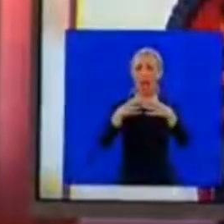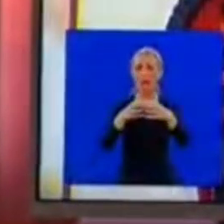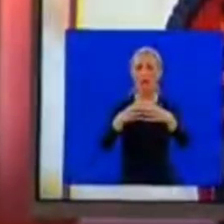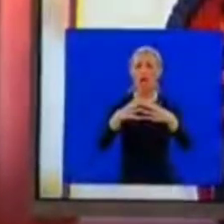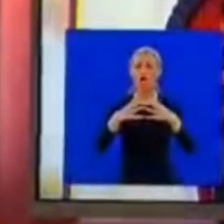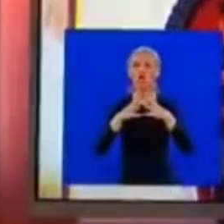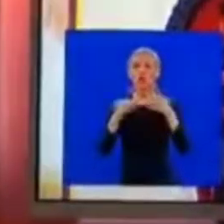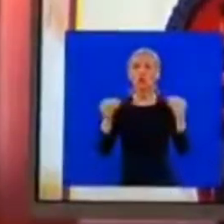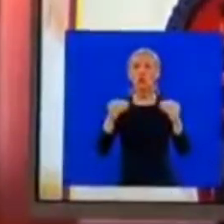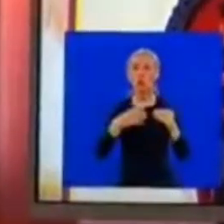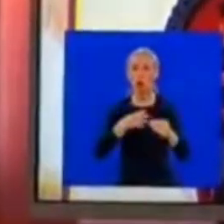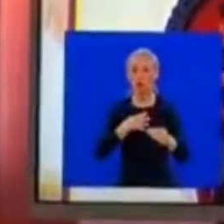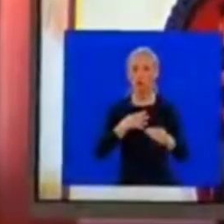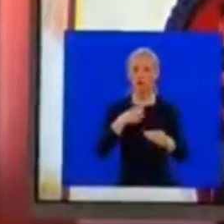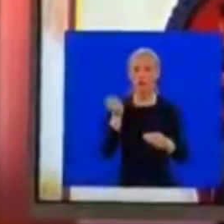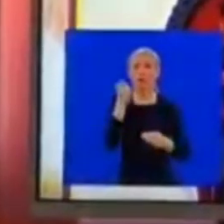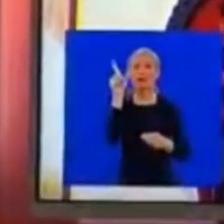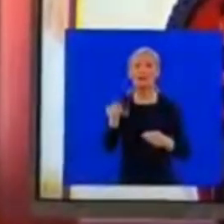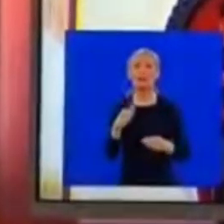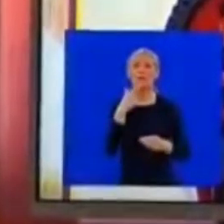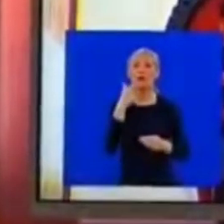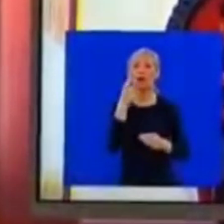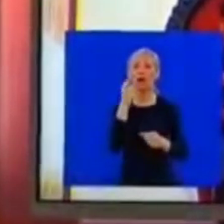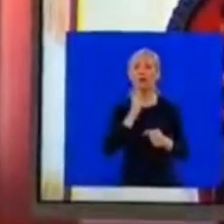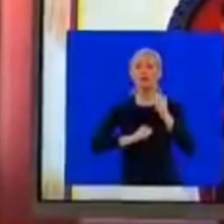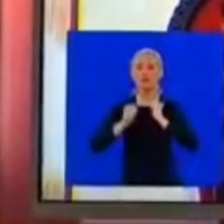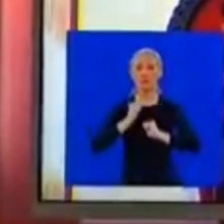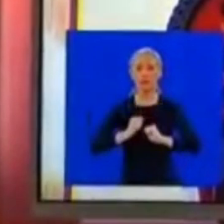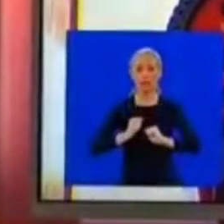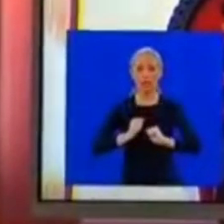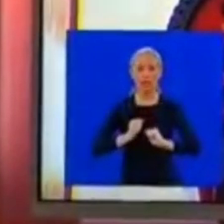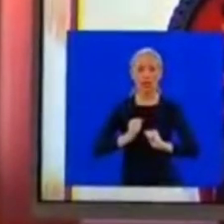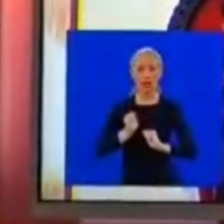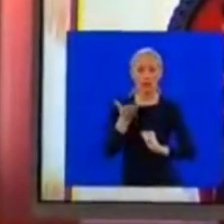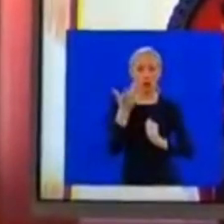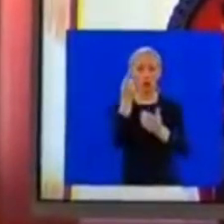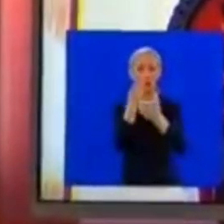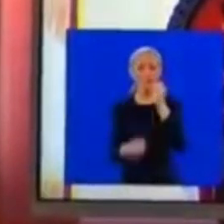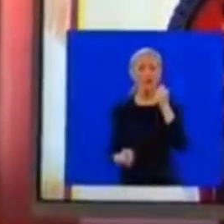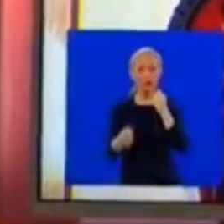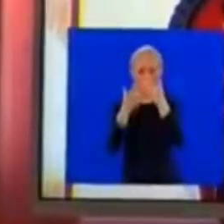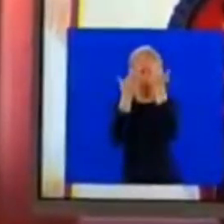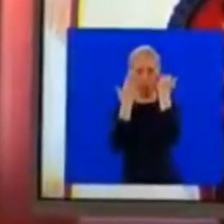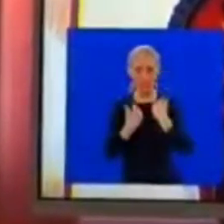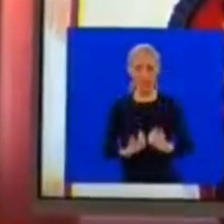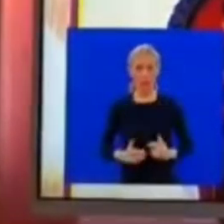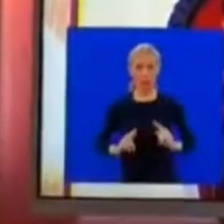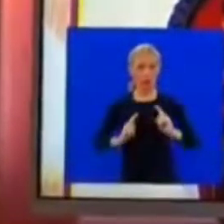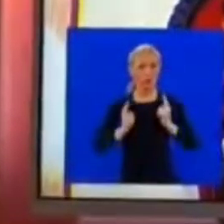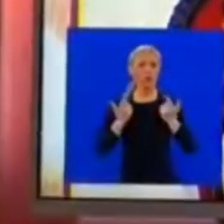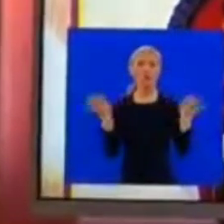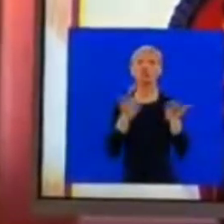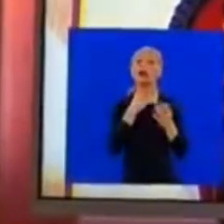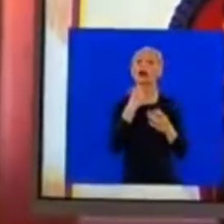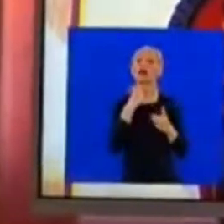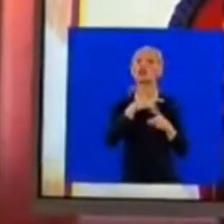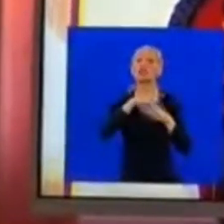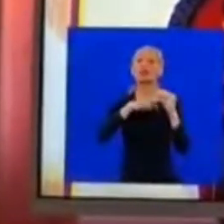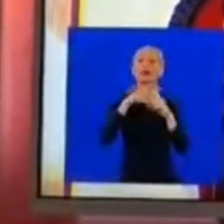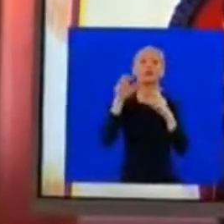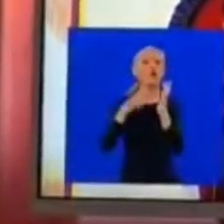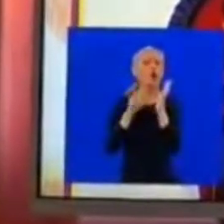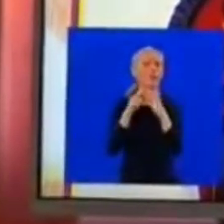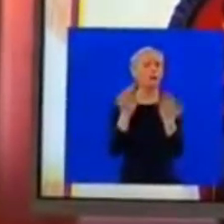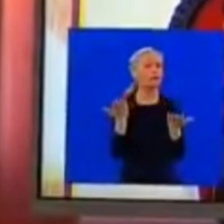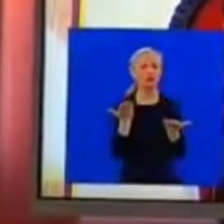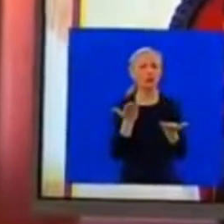pastir mora pretrpiti gubitak tjelesnog života. Drugim riječima, što vam govori Sveti Toma?